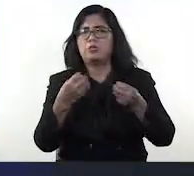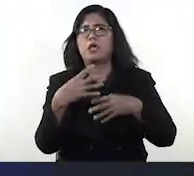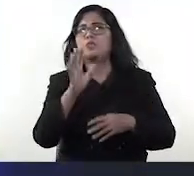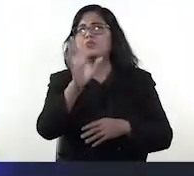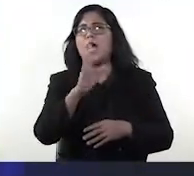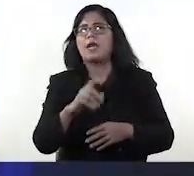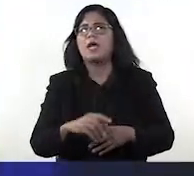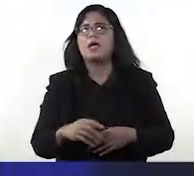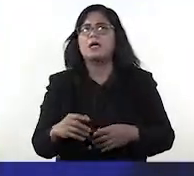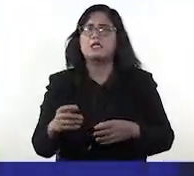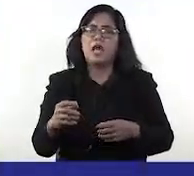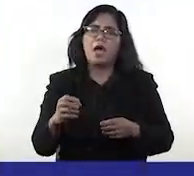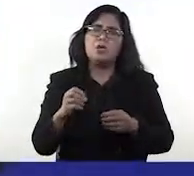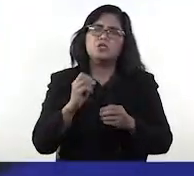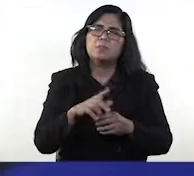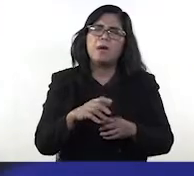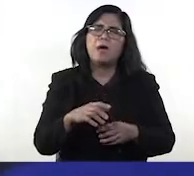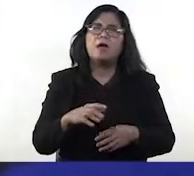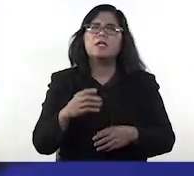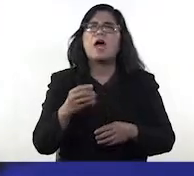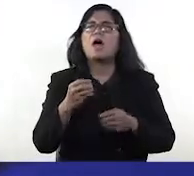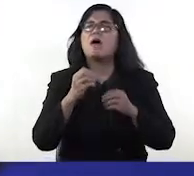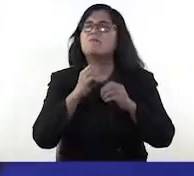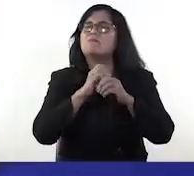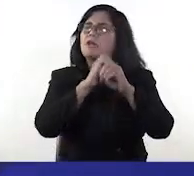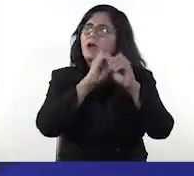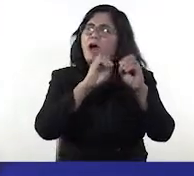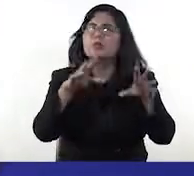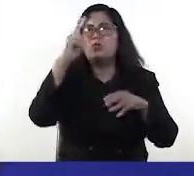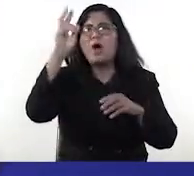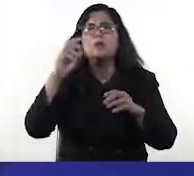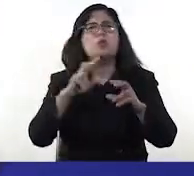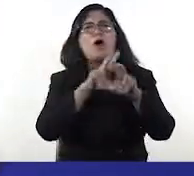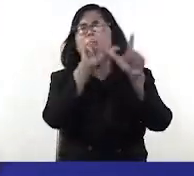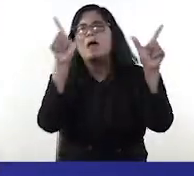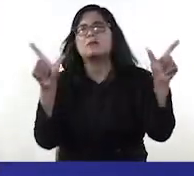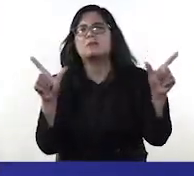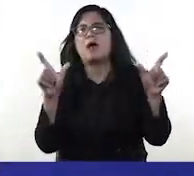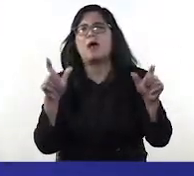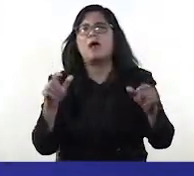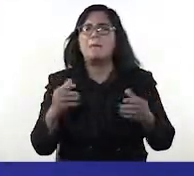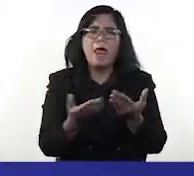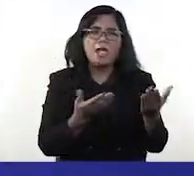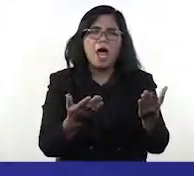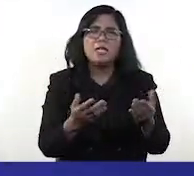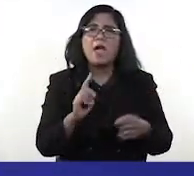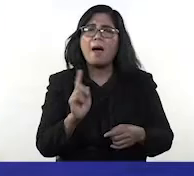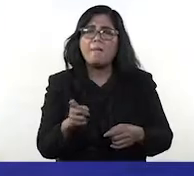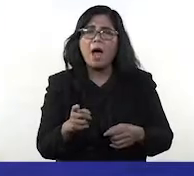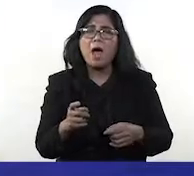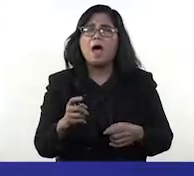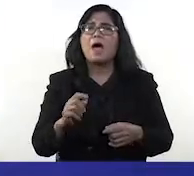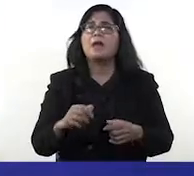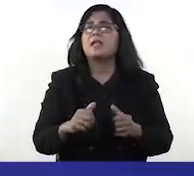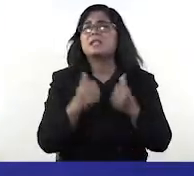Tuhan Hai tapi kita melayani Tuhan kalau kita berhutang sama Tuhan Tuhan suka selamatkan kita enam motifnya harus benar jadi bukan